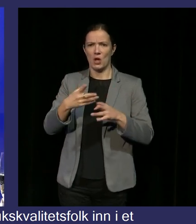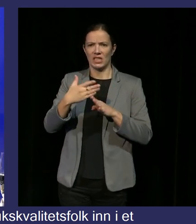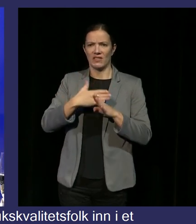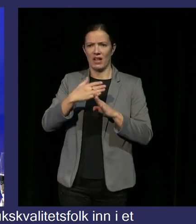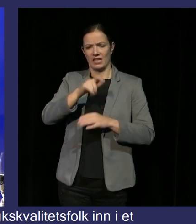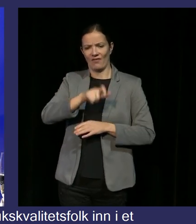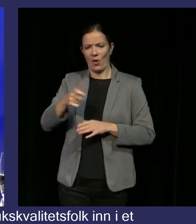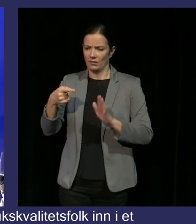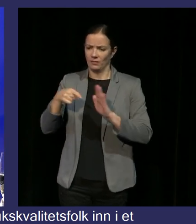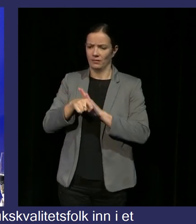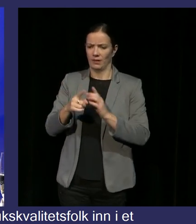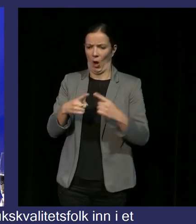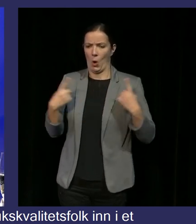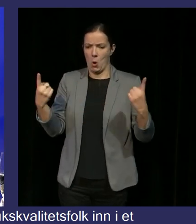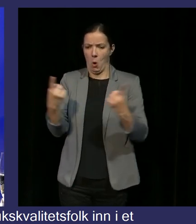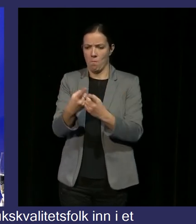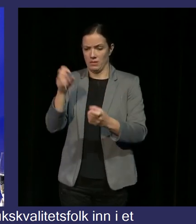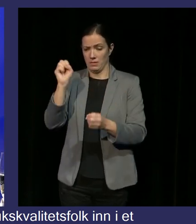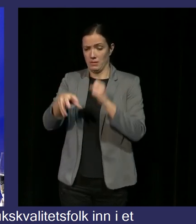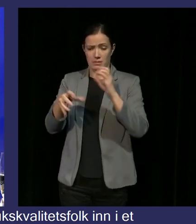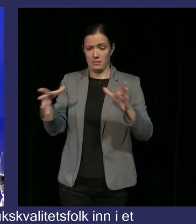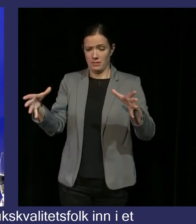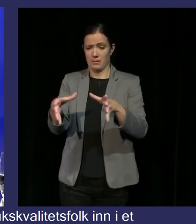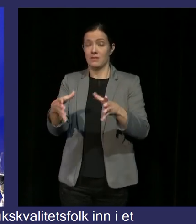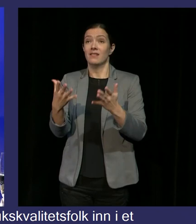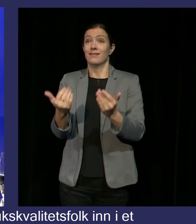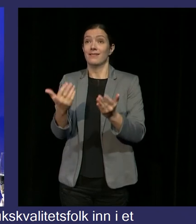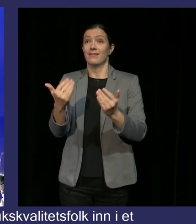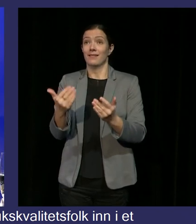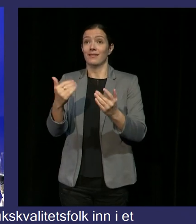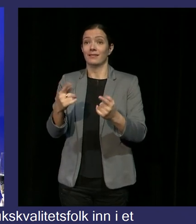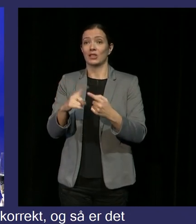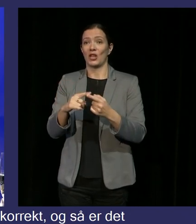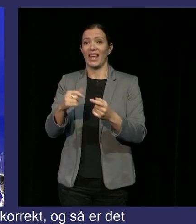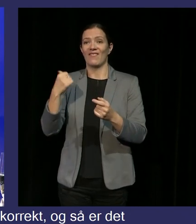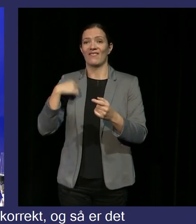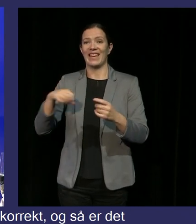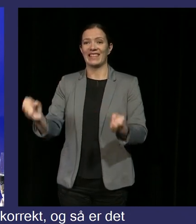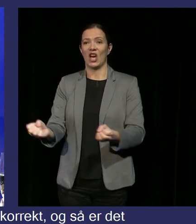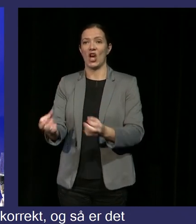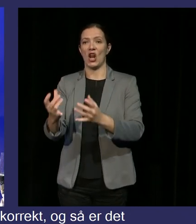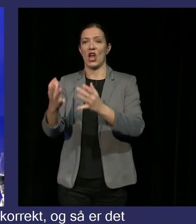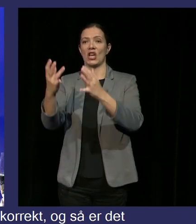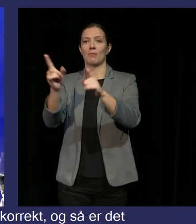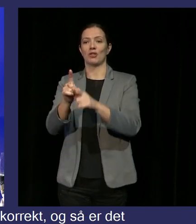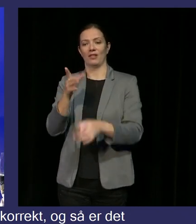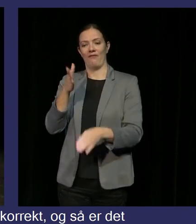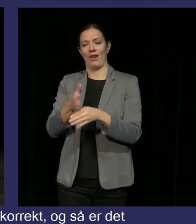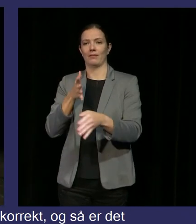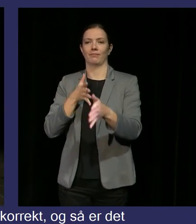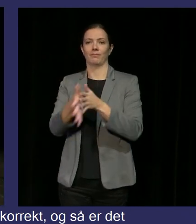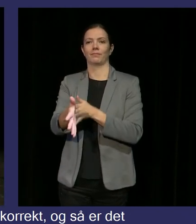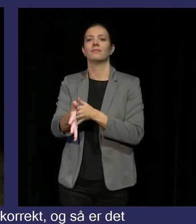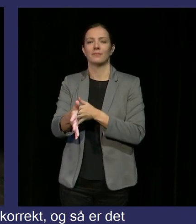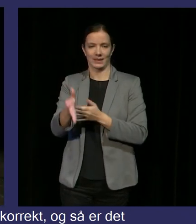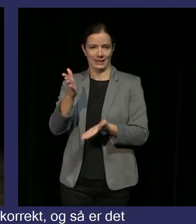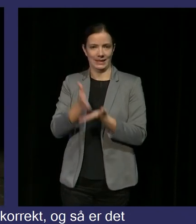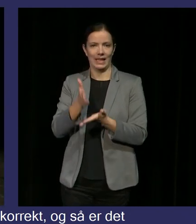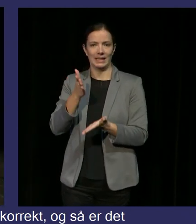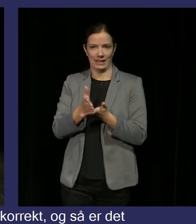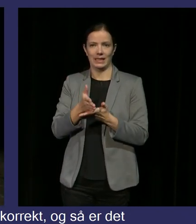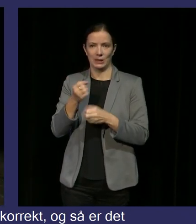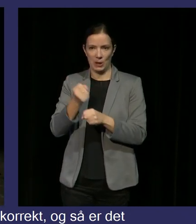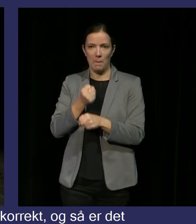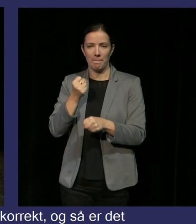brukskvalitetsfolk inn i et sånn rom, og så må vi liksom vente til det kommer hvit røyk ut, for da har de fått i ting som tilstrekkelig korrekt, og så